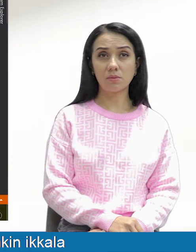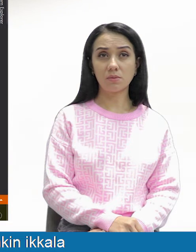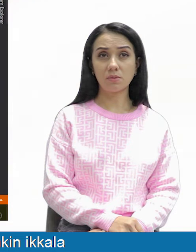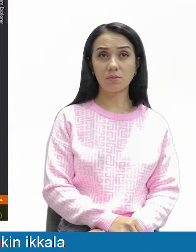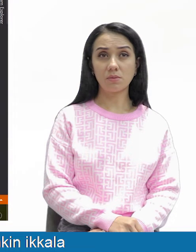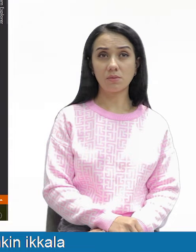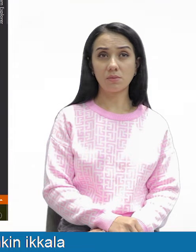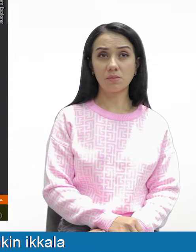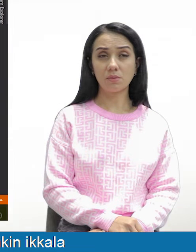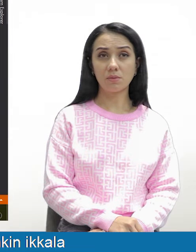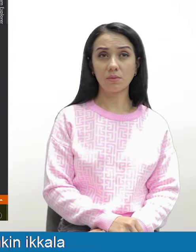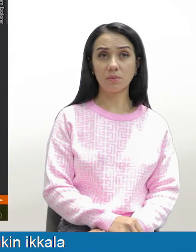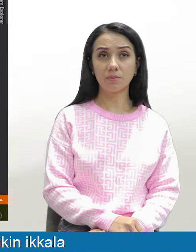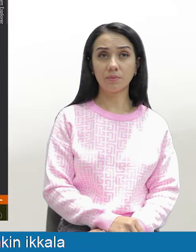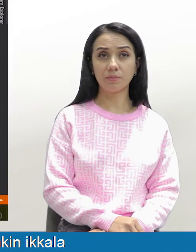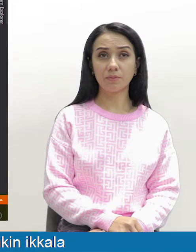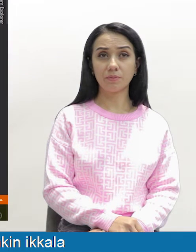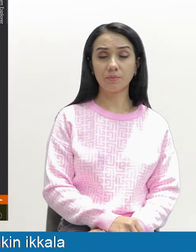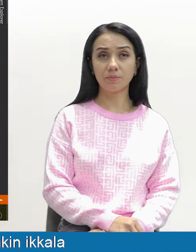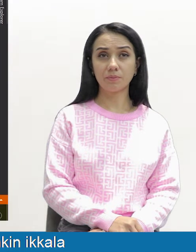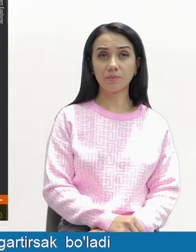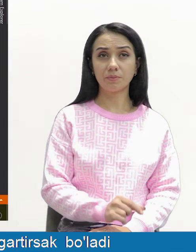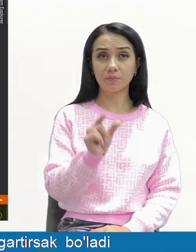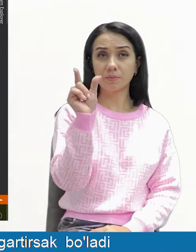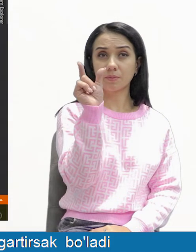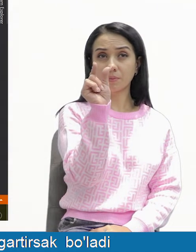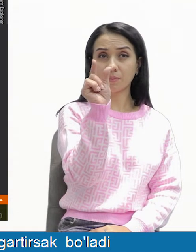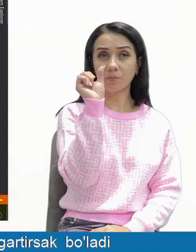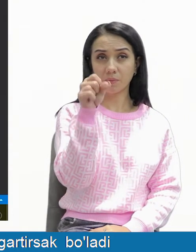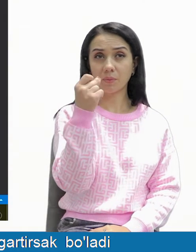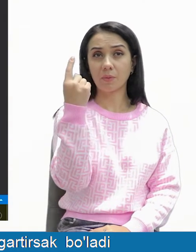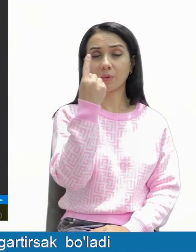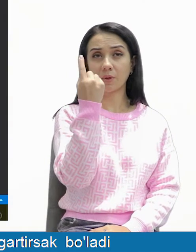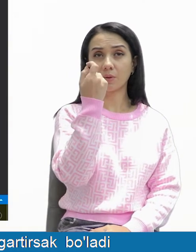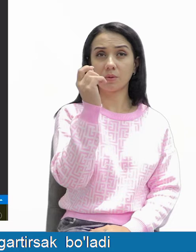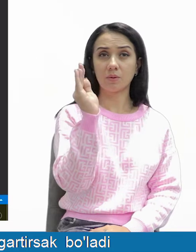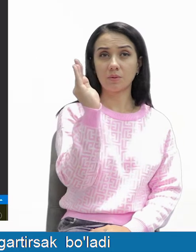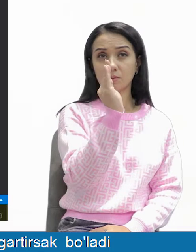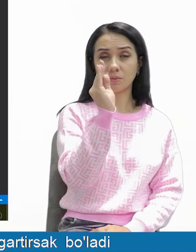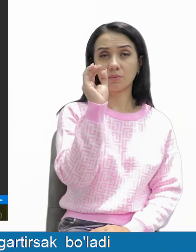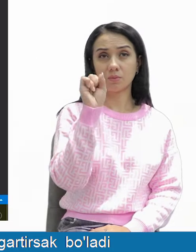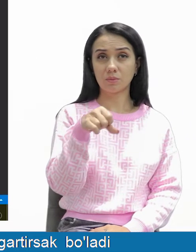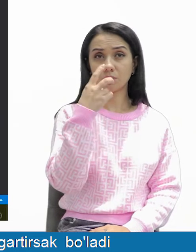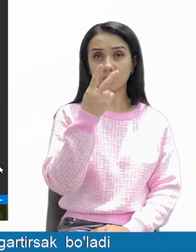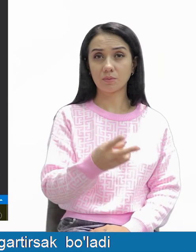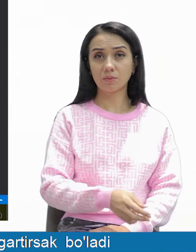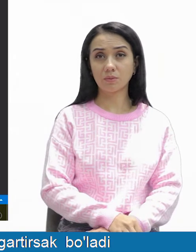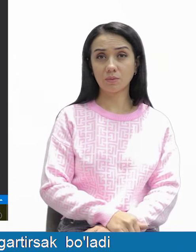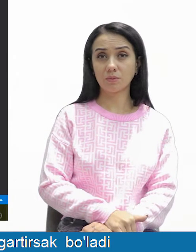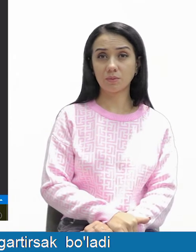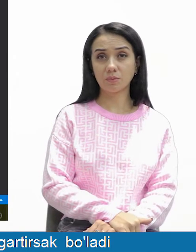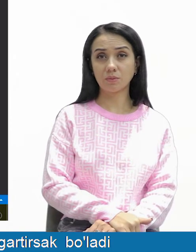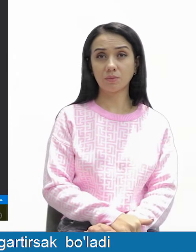turibdi. Endi mana buni qismini ozgina qissak bo'ladi. İki tarafdan, ya'ni merging berib o'zgartirsak bo'ladi.